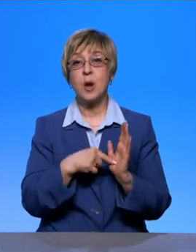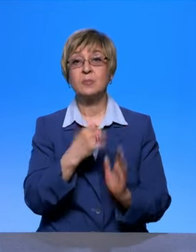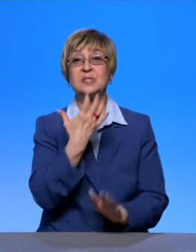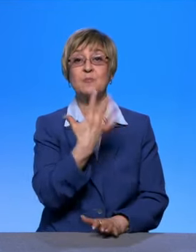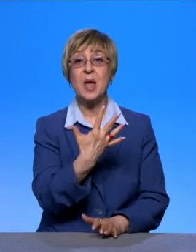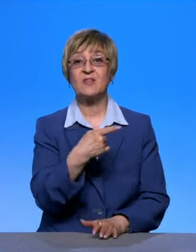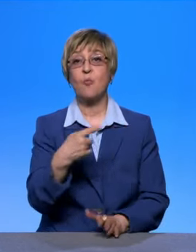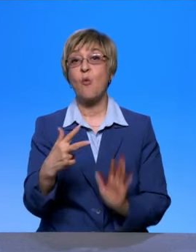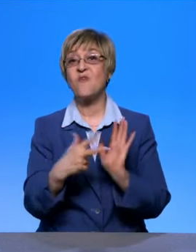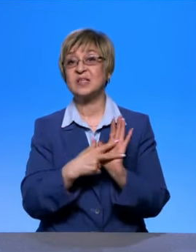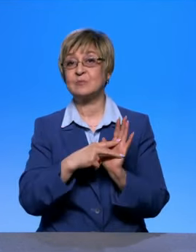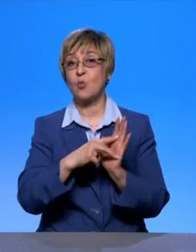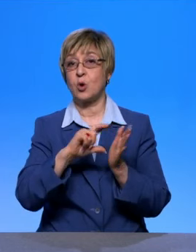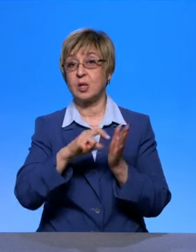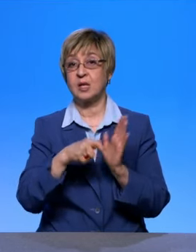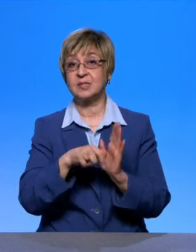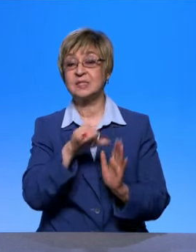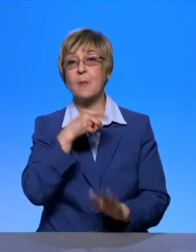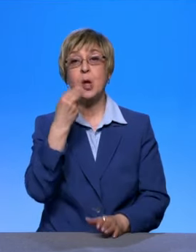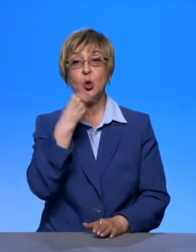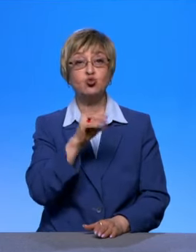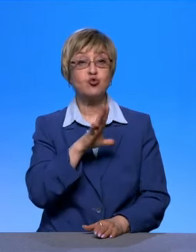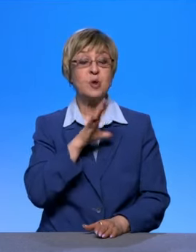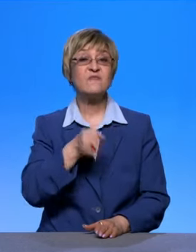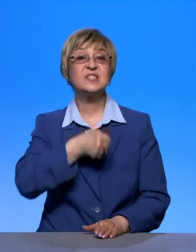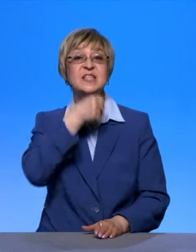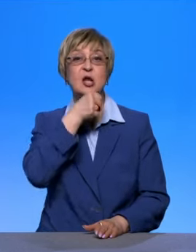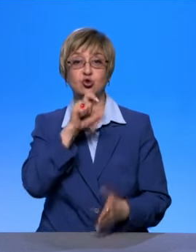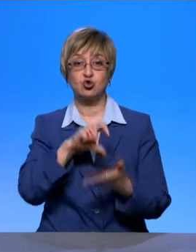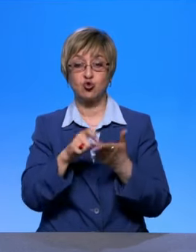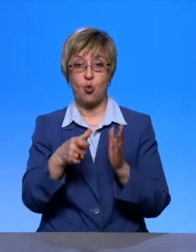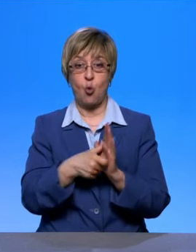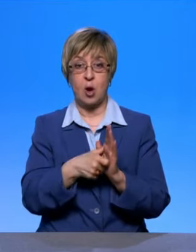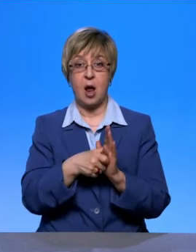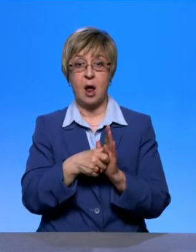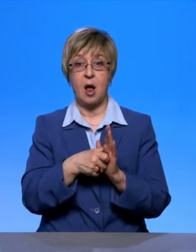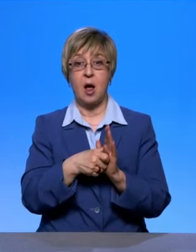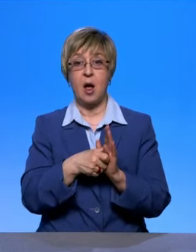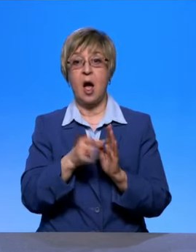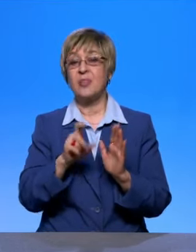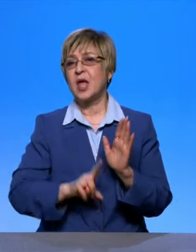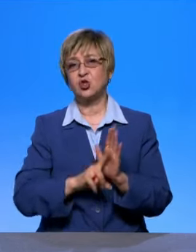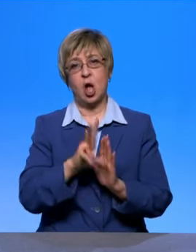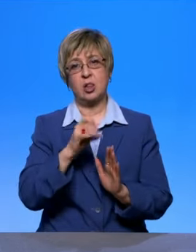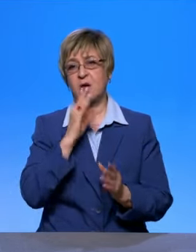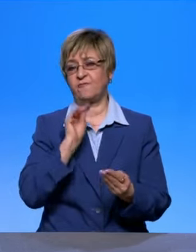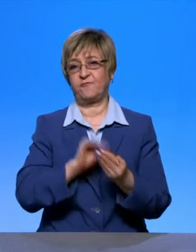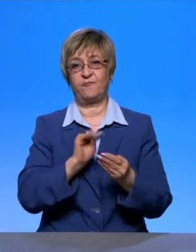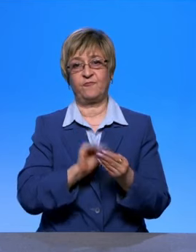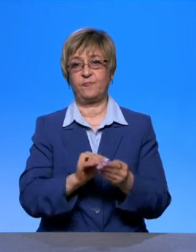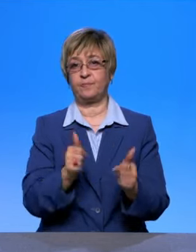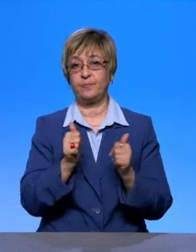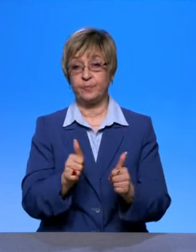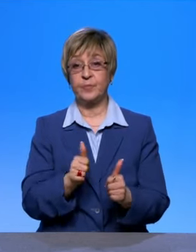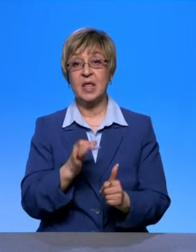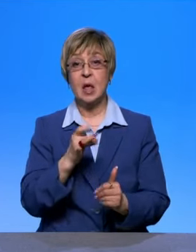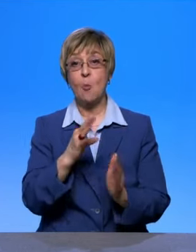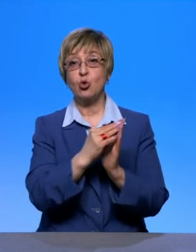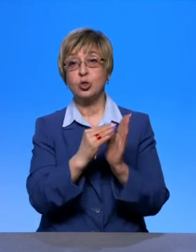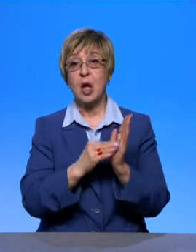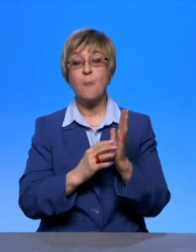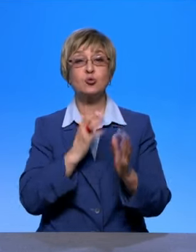класс. Лучшие учителя были в старшей школе. Угу. Вот. Началка всегда была впереди планеты всей. Вот. И по данным международных